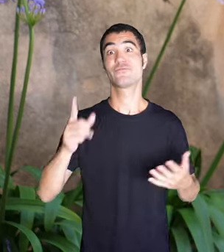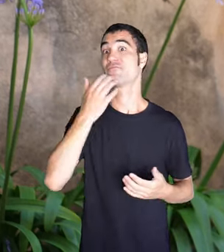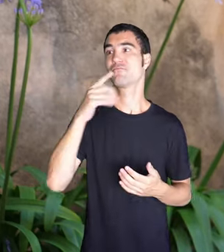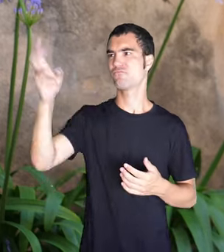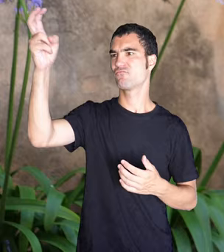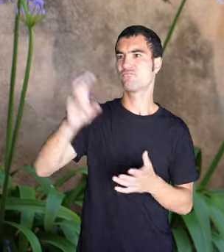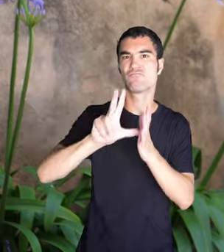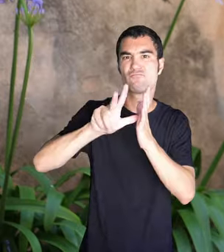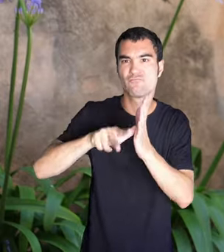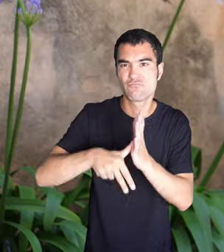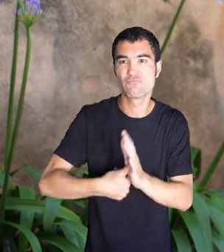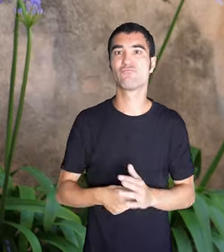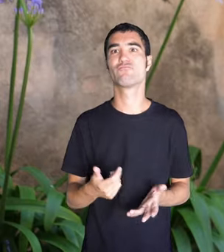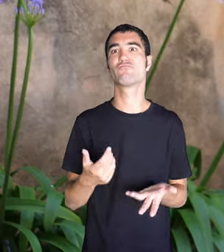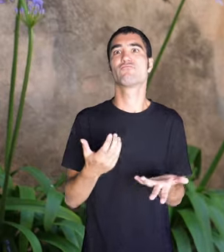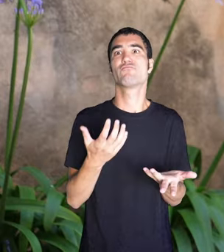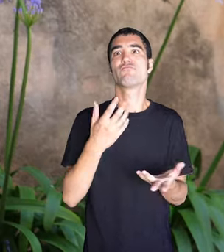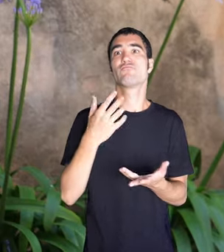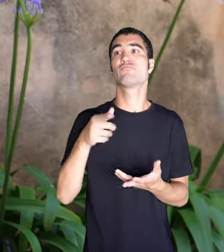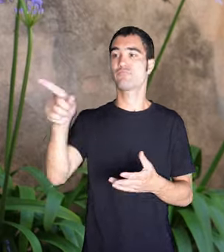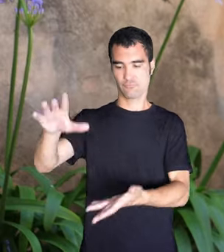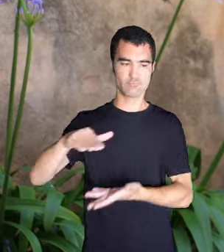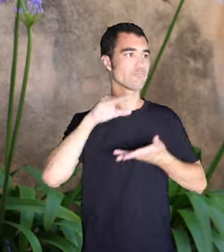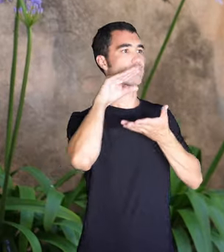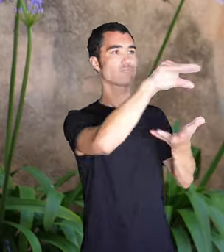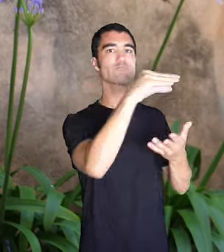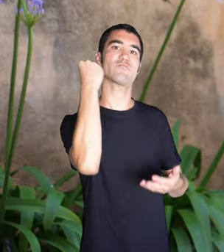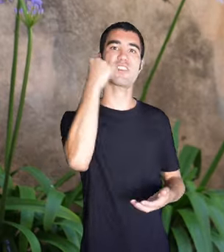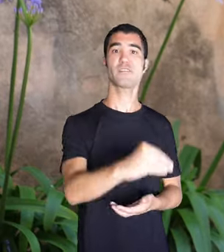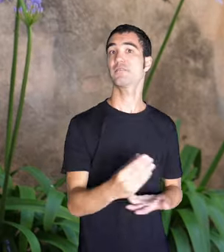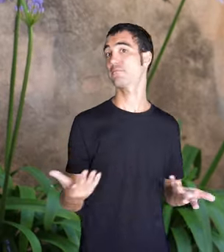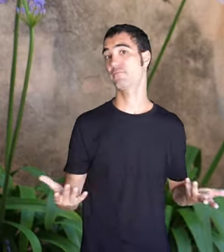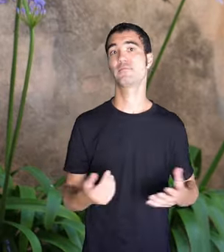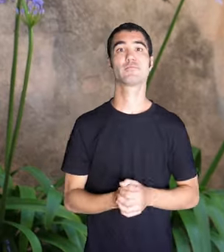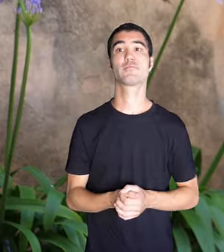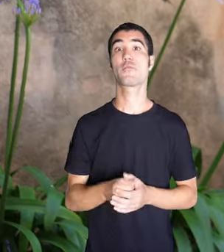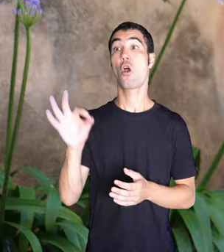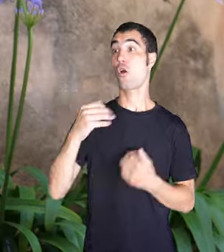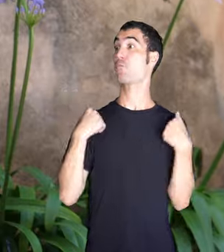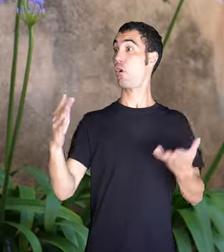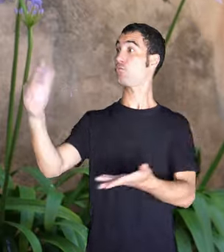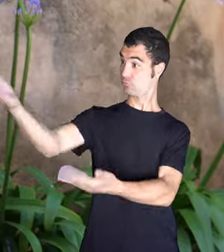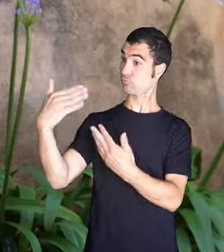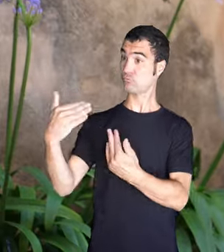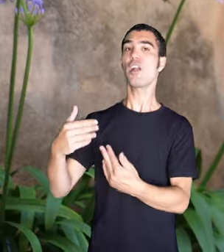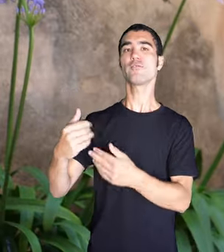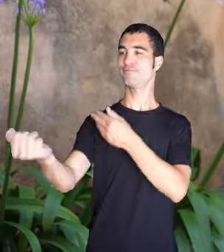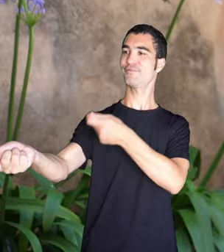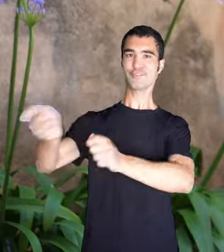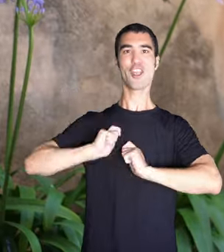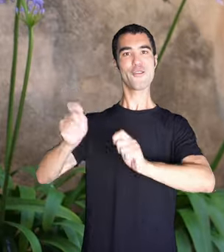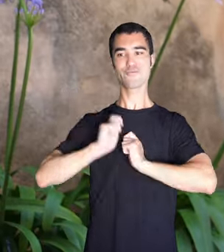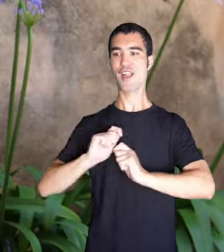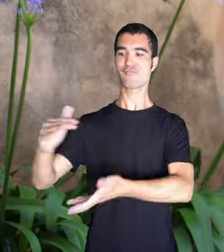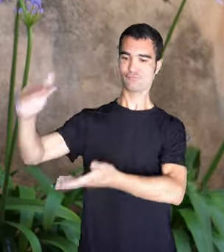arribava tard, el posaven dins el frigor. I si arribava d'hora, doncs o el m'enviava o